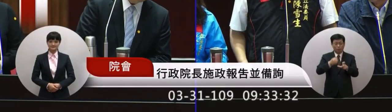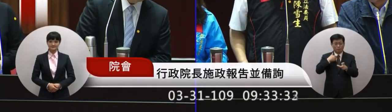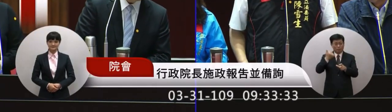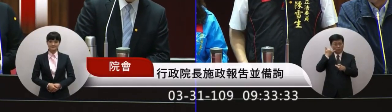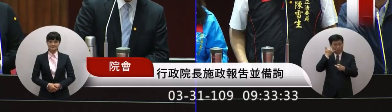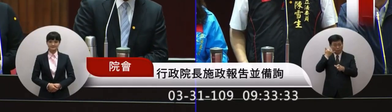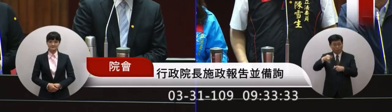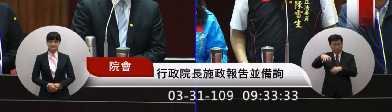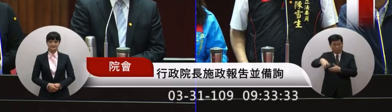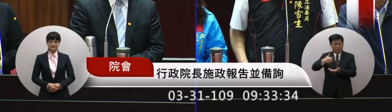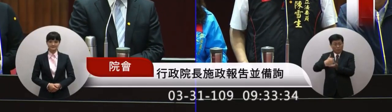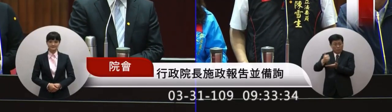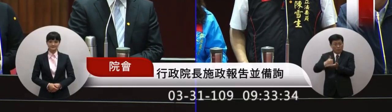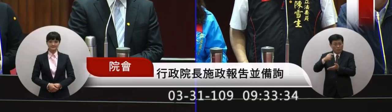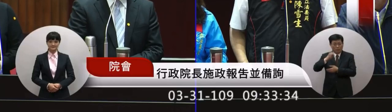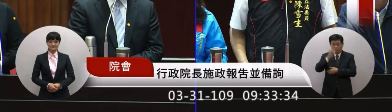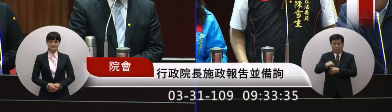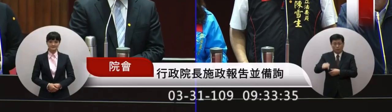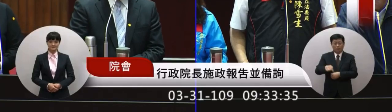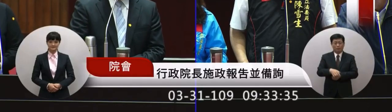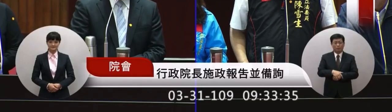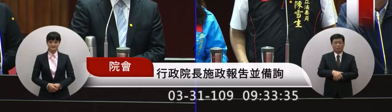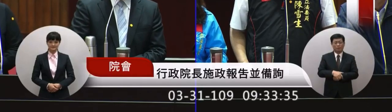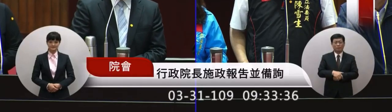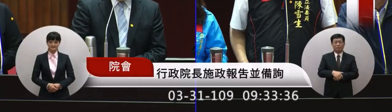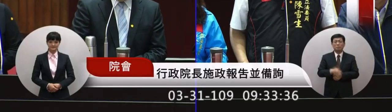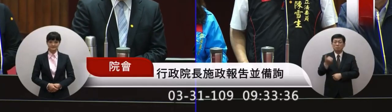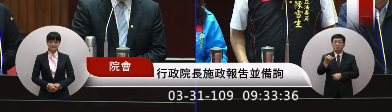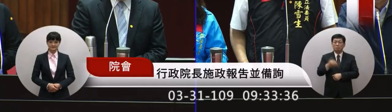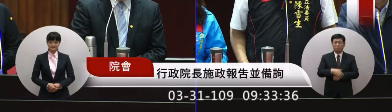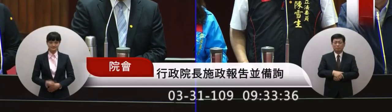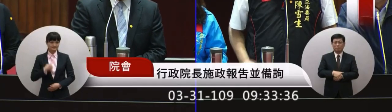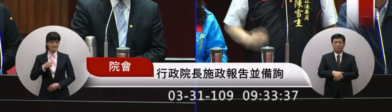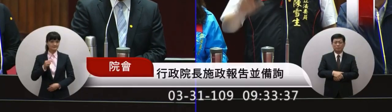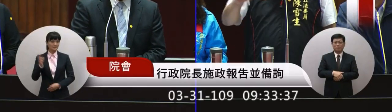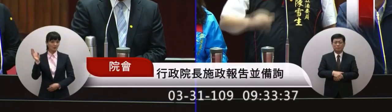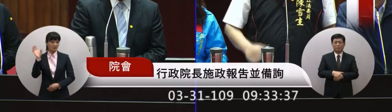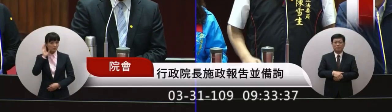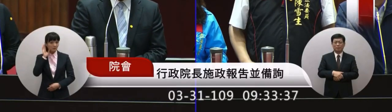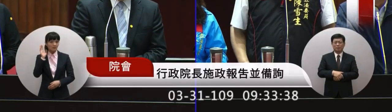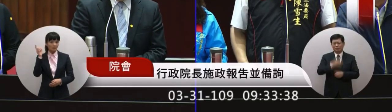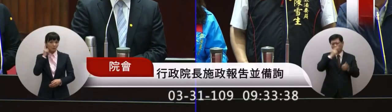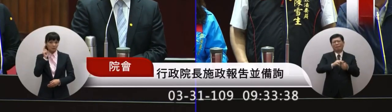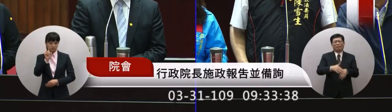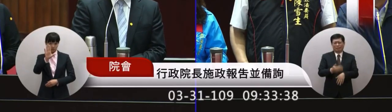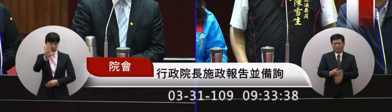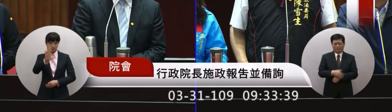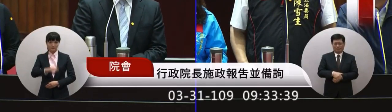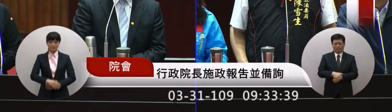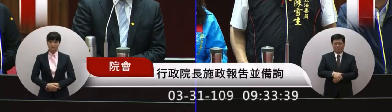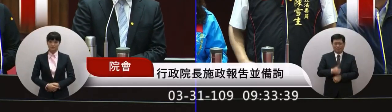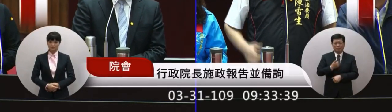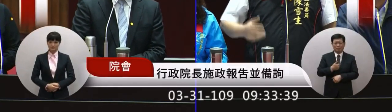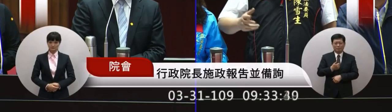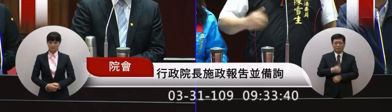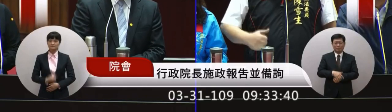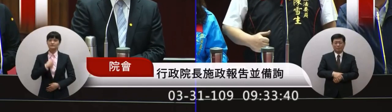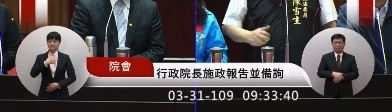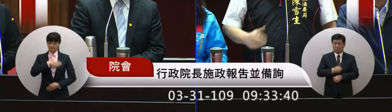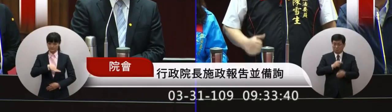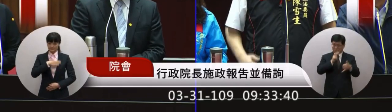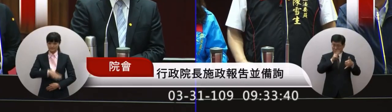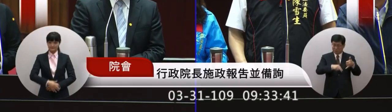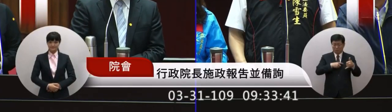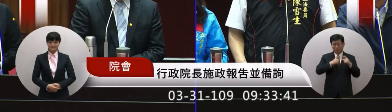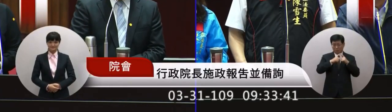岸快递啊。 哎呀，登去也标准啦。不要紧 了， 我有听到， 我不会害你啦，我不会害你， 我怕我了解， 我看你